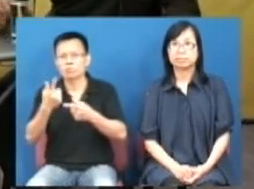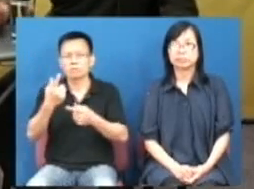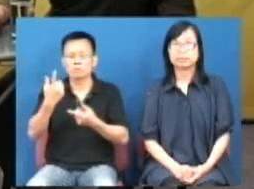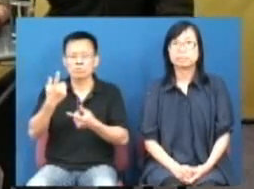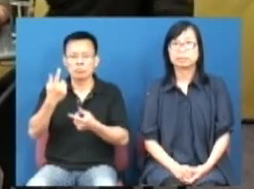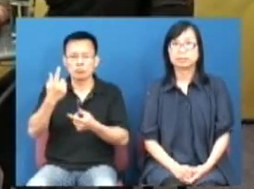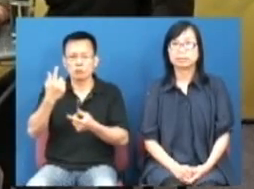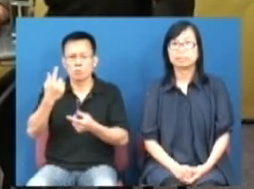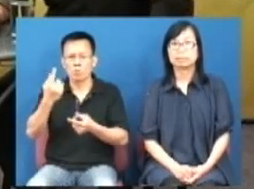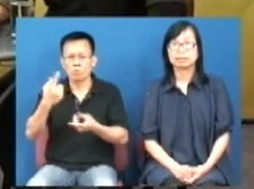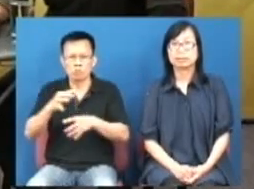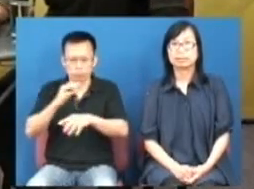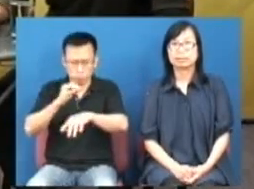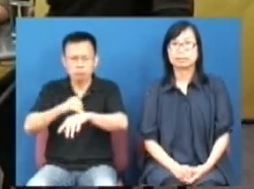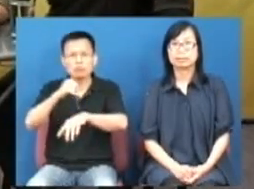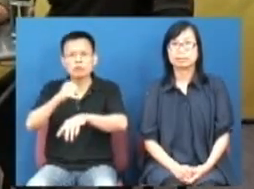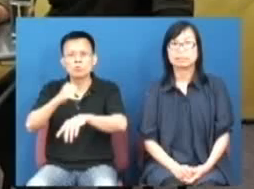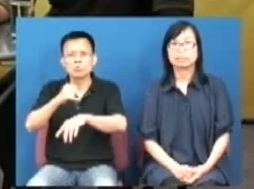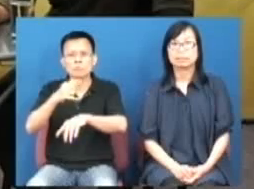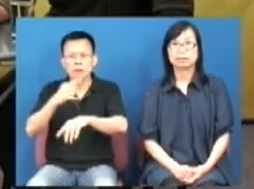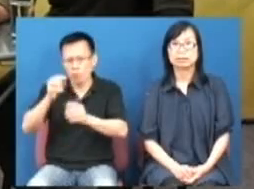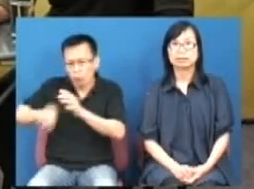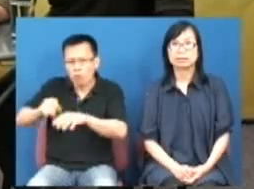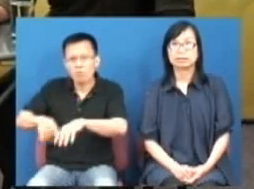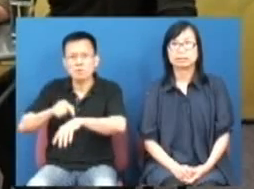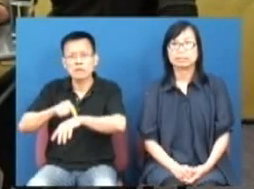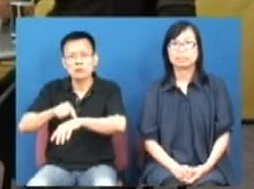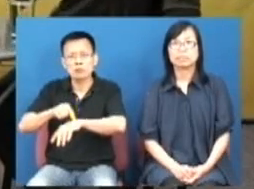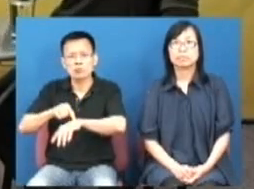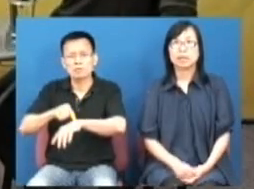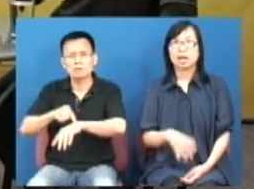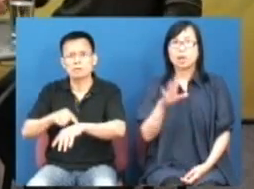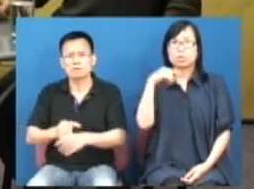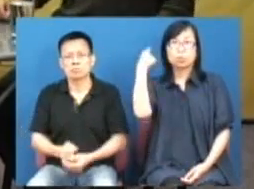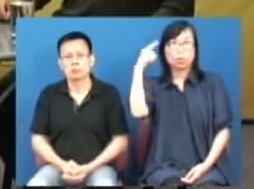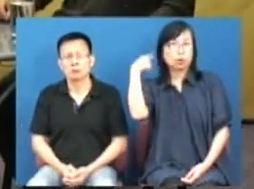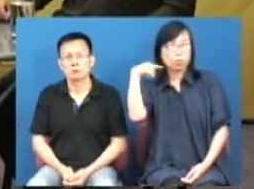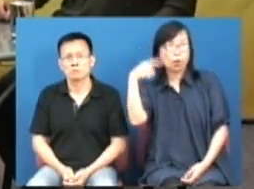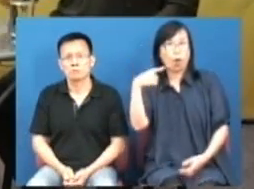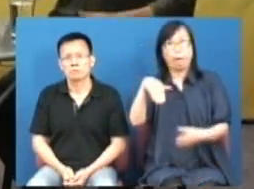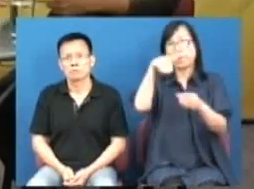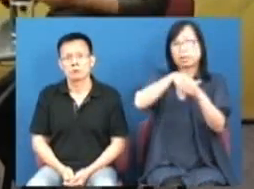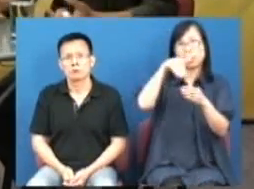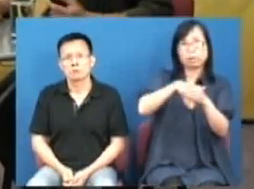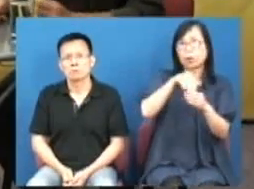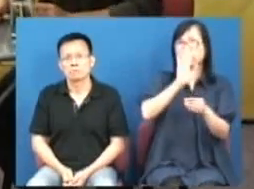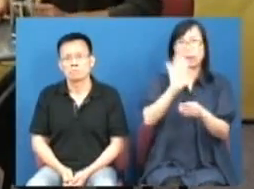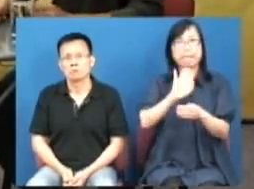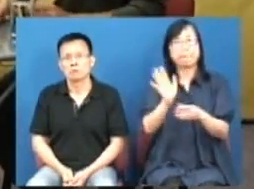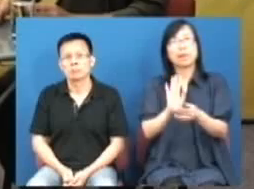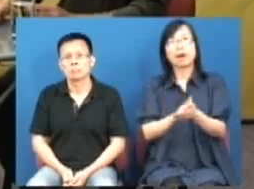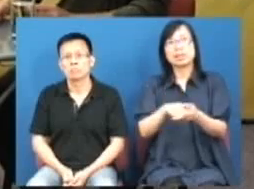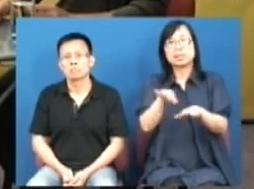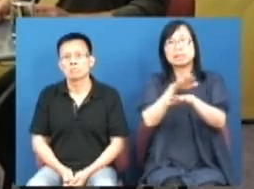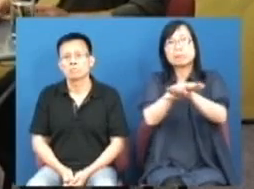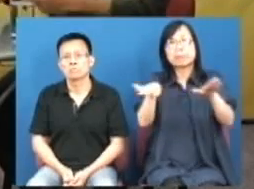邊個唔肯嚟呢個節目，大佬你嘥我啲時間啊！真係， 所以美國咪即係美國個選舉制度就唔係行呢種嘅即係平